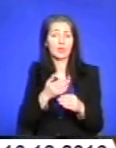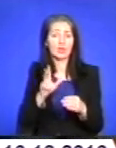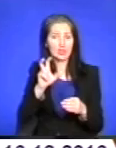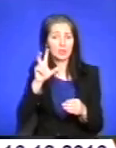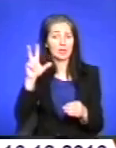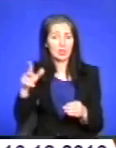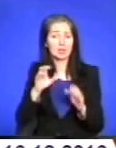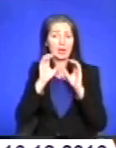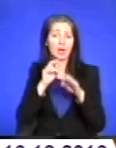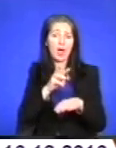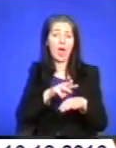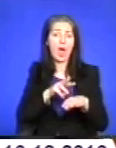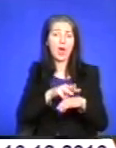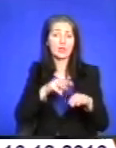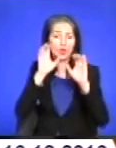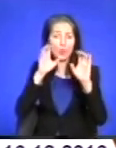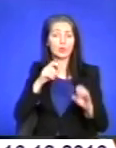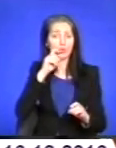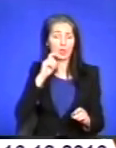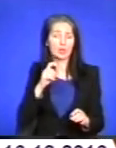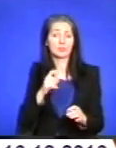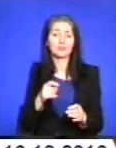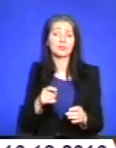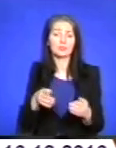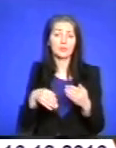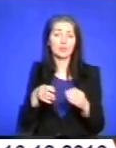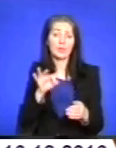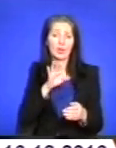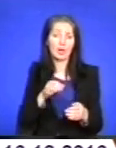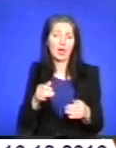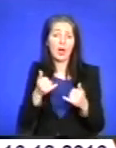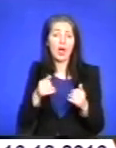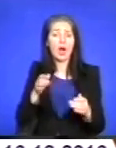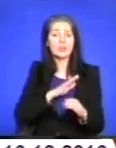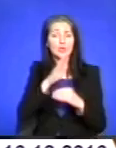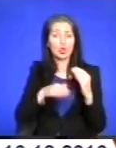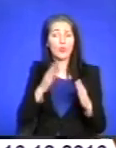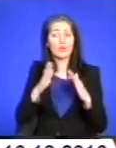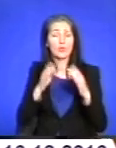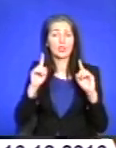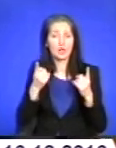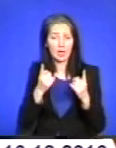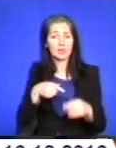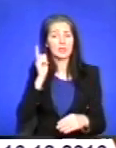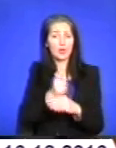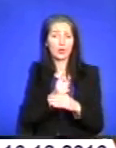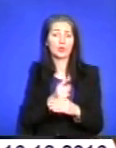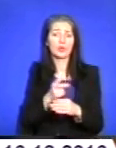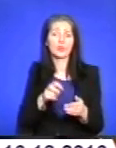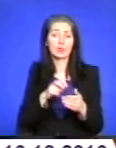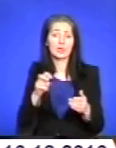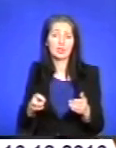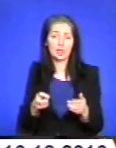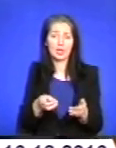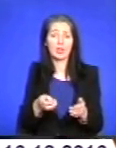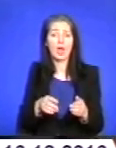кодексу України. На даний час обрано запобіжний захід у вигляді цілодобового домашнього арешту з забороною залишати приміщення свого житла